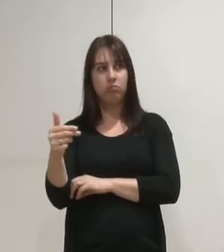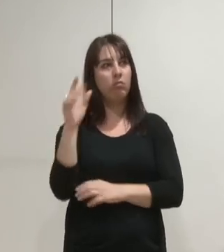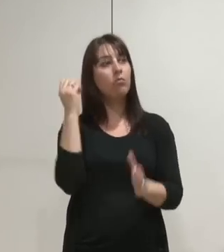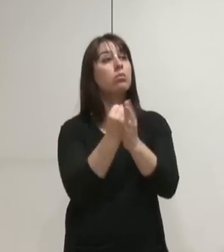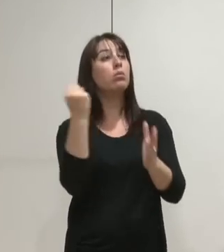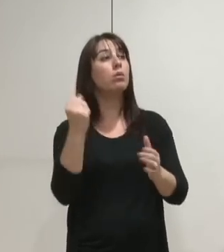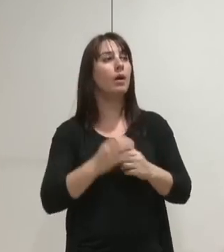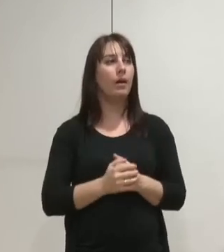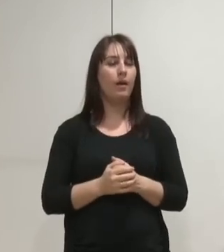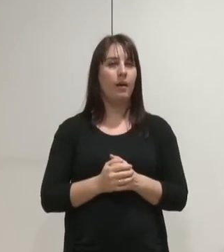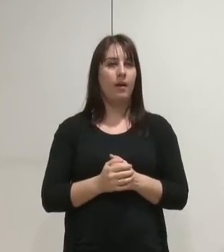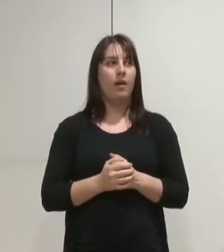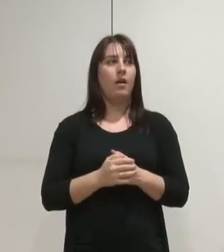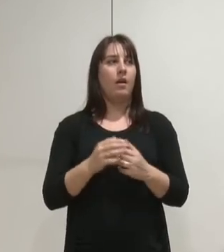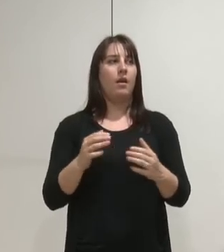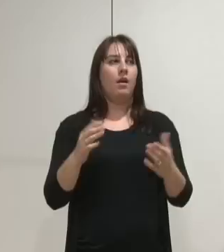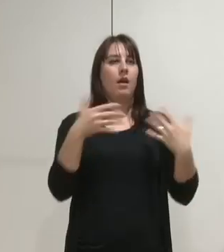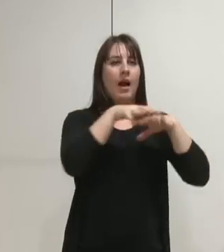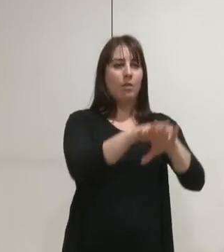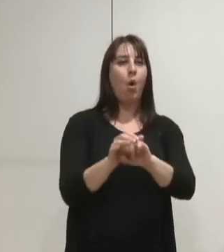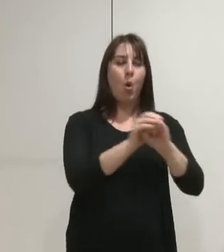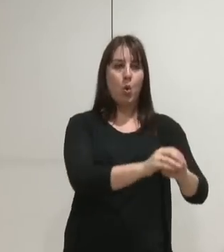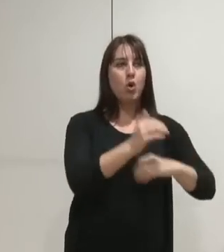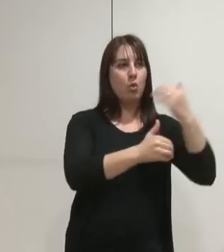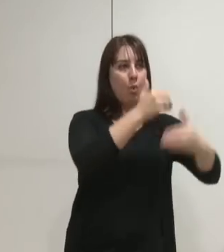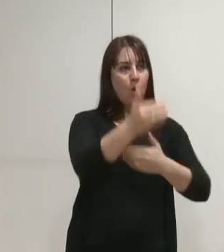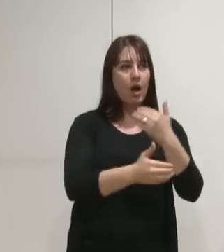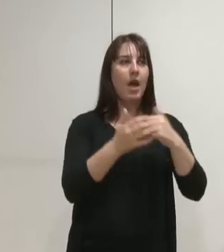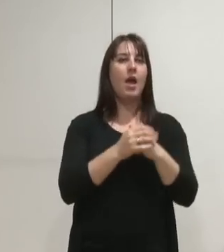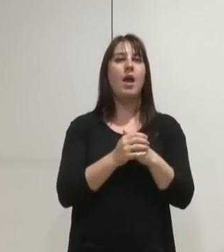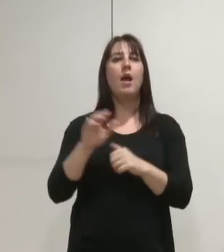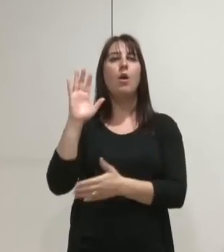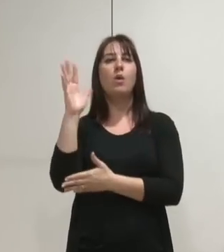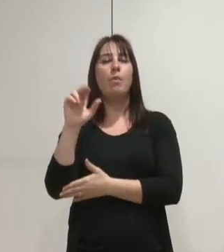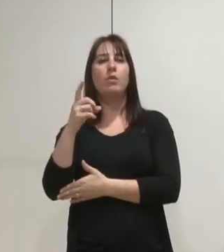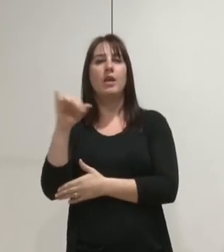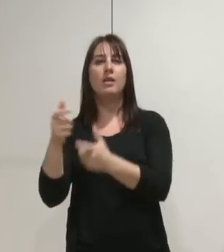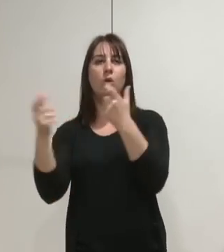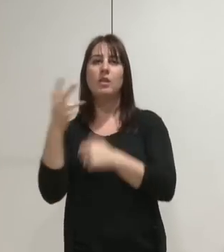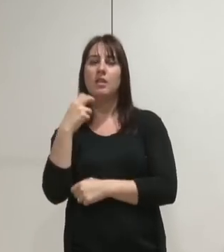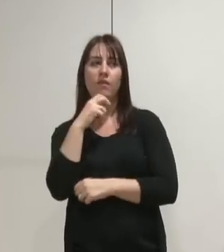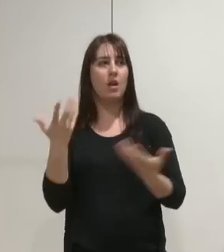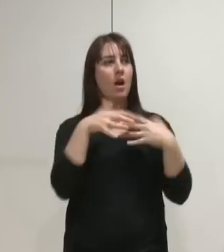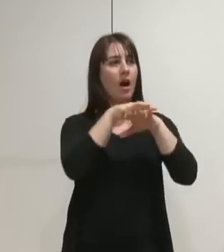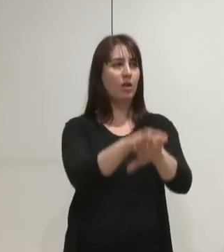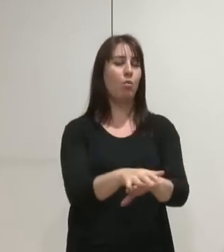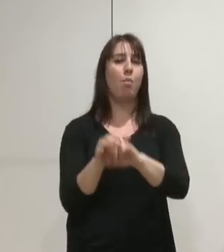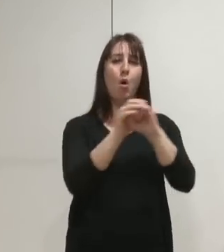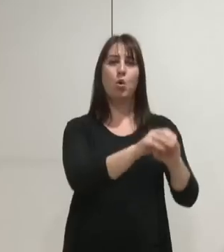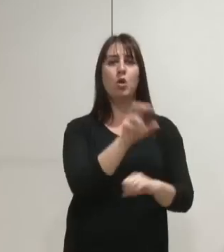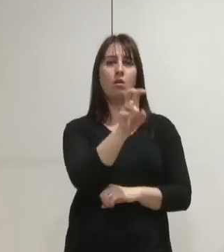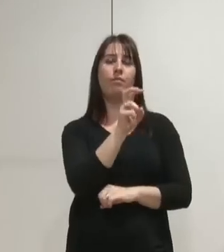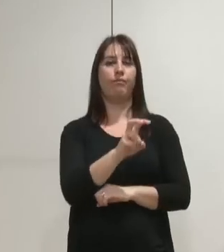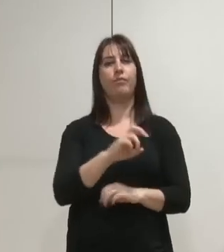pour rassemblement de gauche et de progrès au mpudi société civile rassemblement citoyen de la gauche et les écologistes